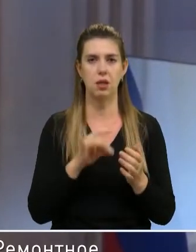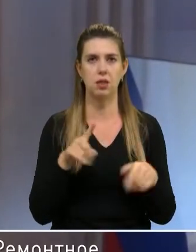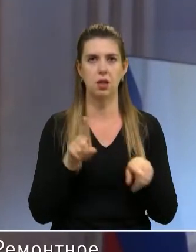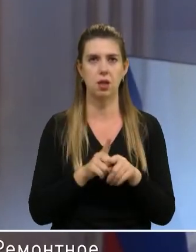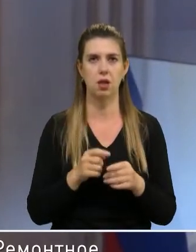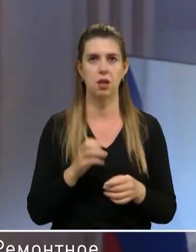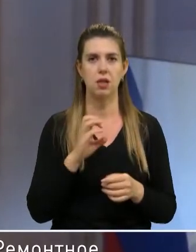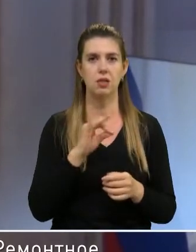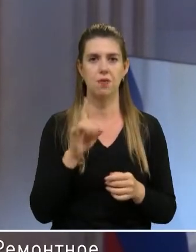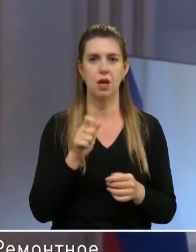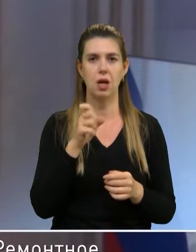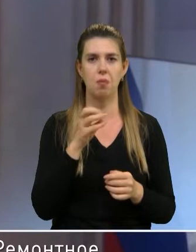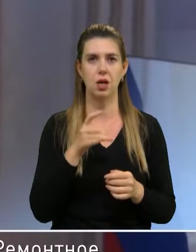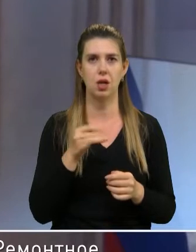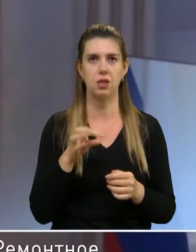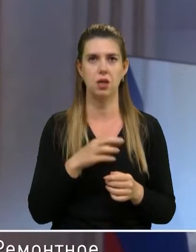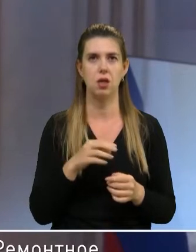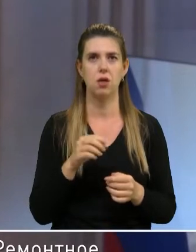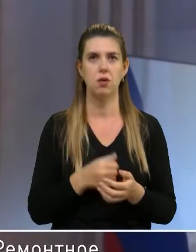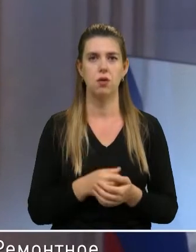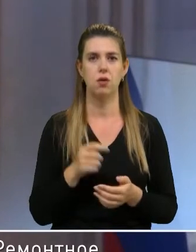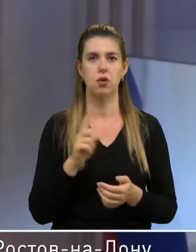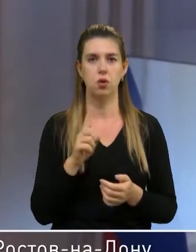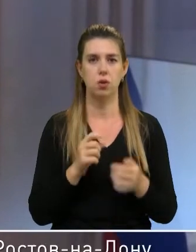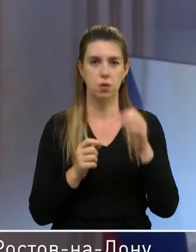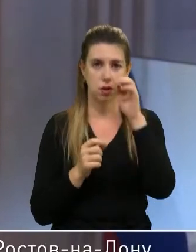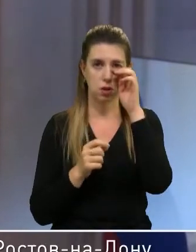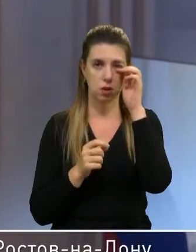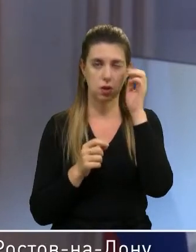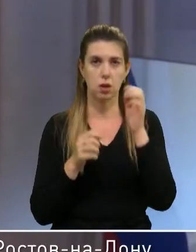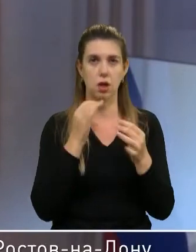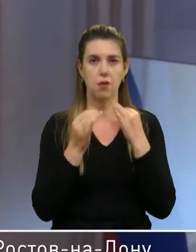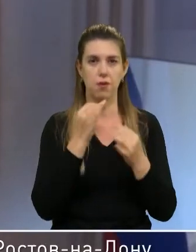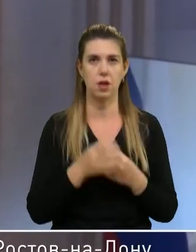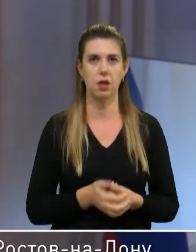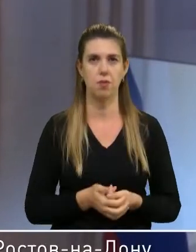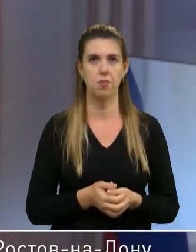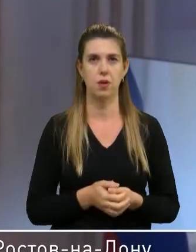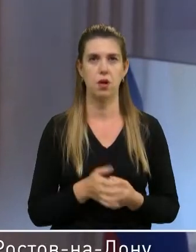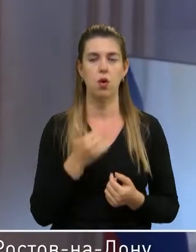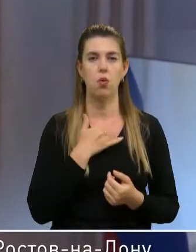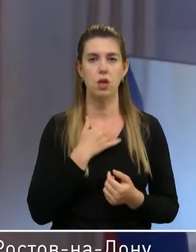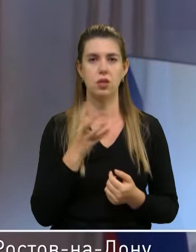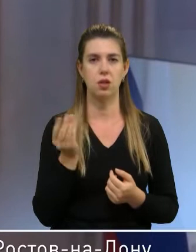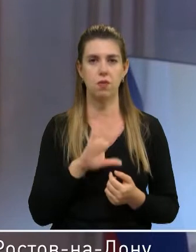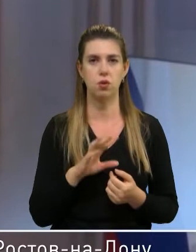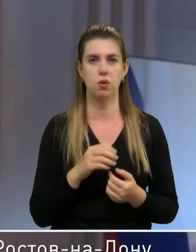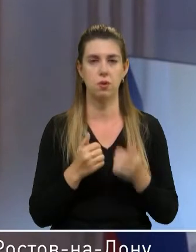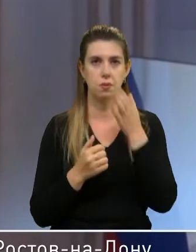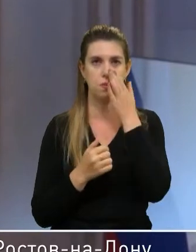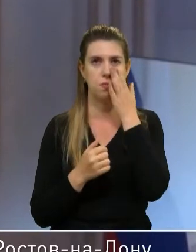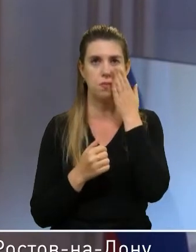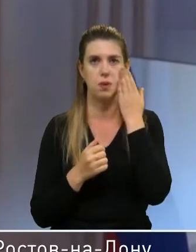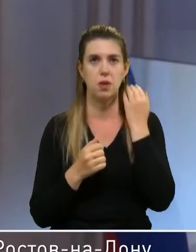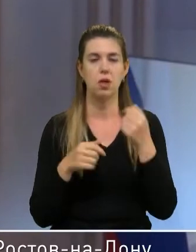в сфере миграции, о чем мы неоднократно говорили. Тут у нас тоже не все благополучно, а